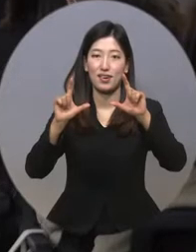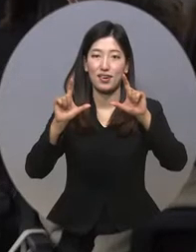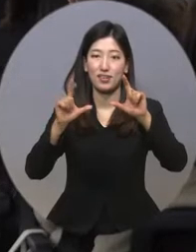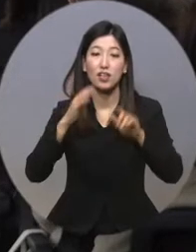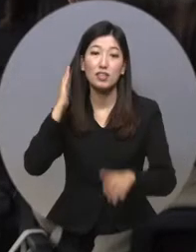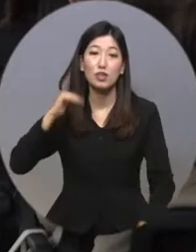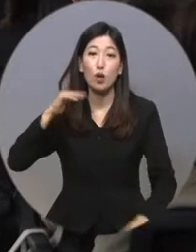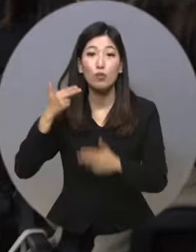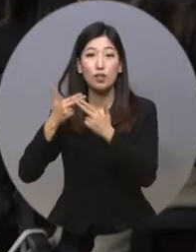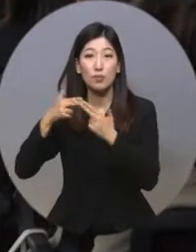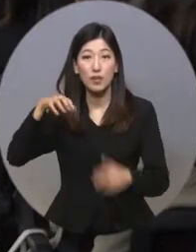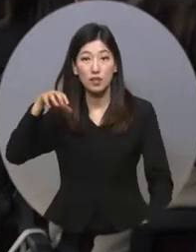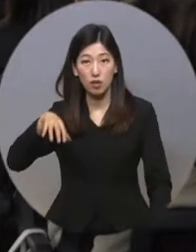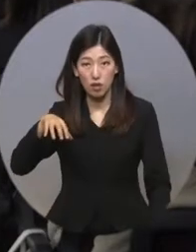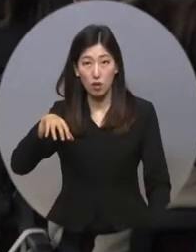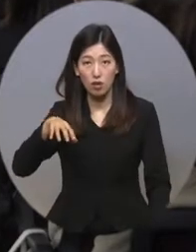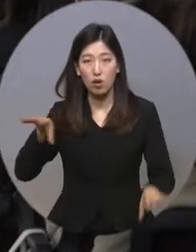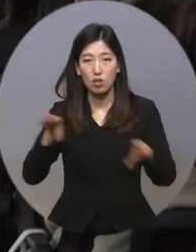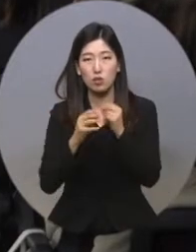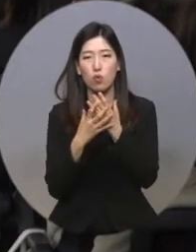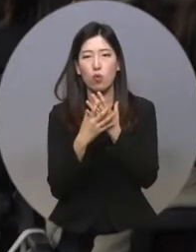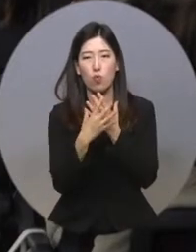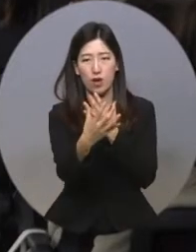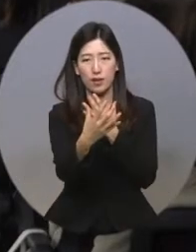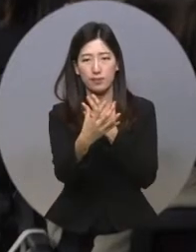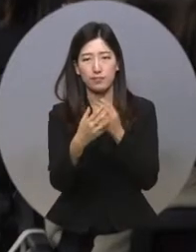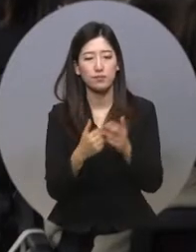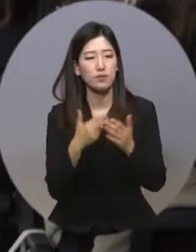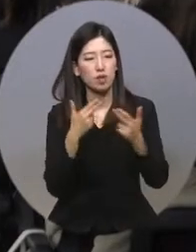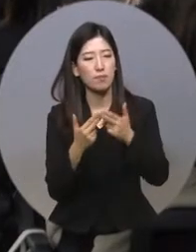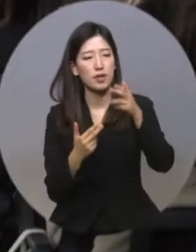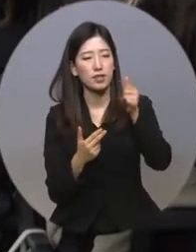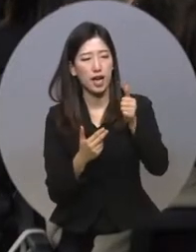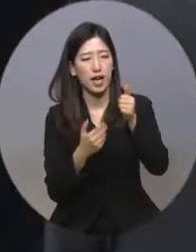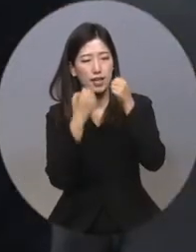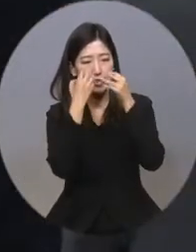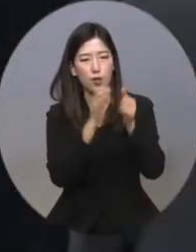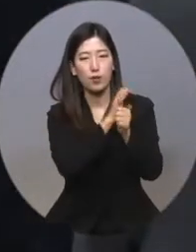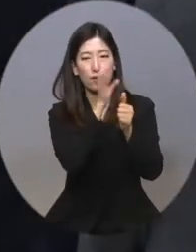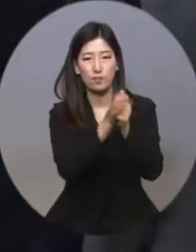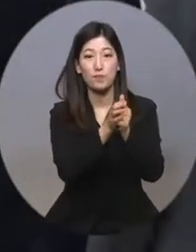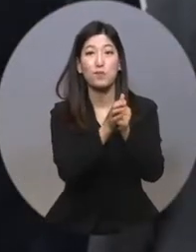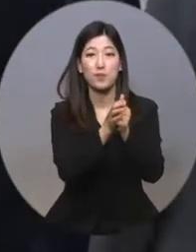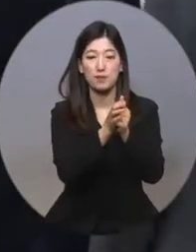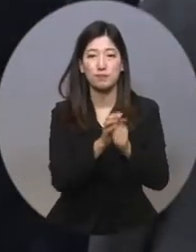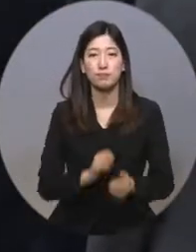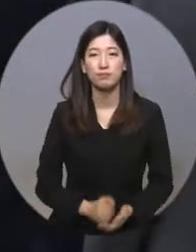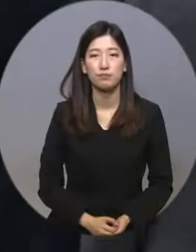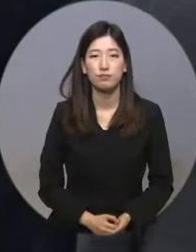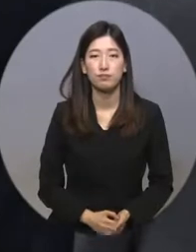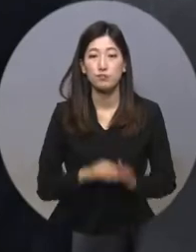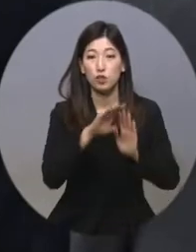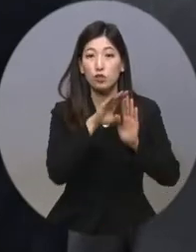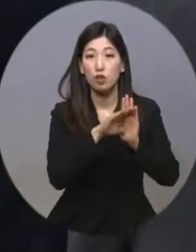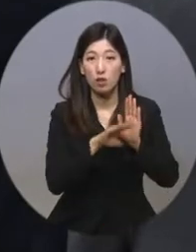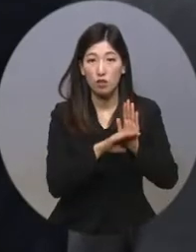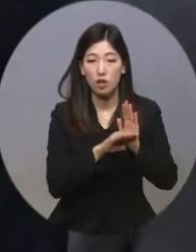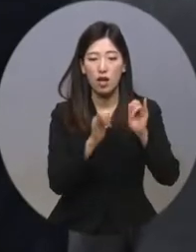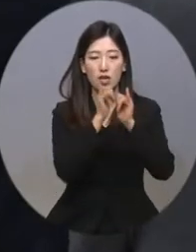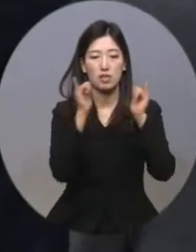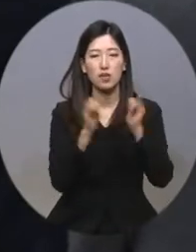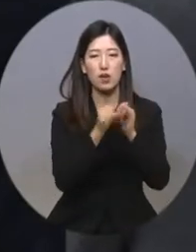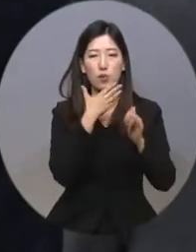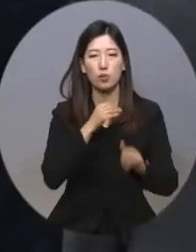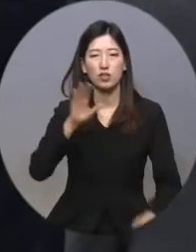사회복지사협회에서는 임시총회와 함께 협회장 이취임식을 진행했습니다. 사회복지사의 선서와 신임 회장의